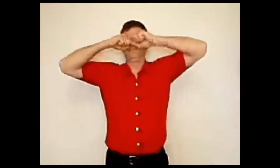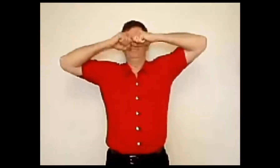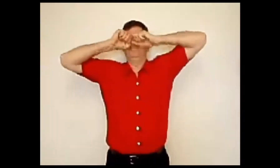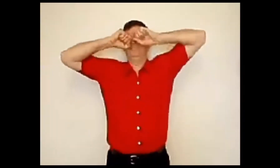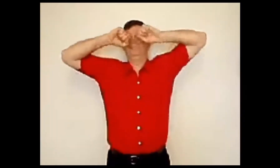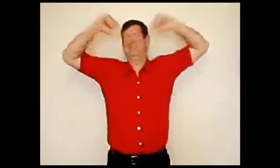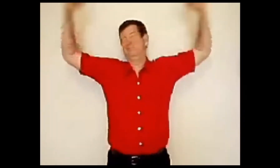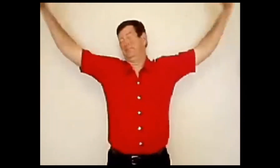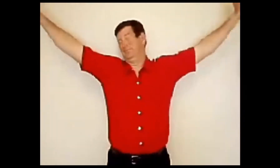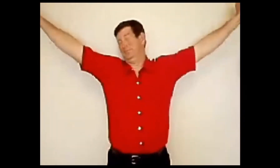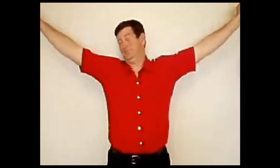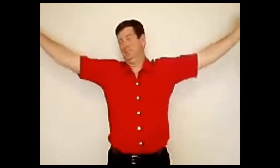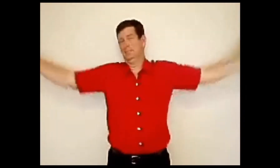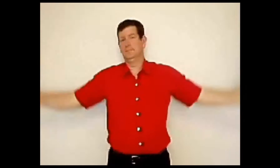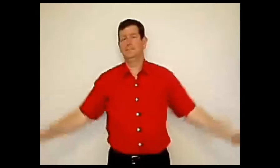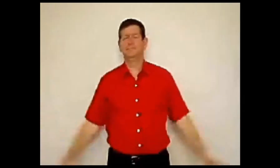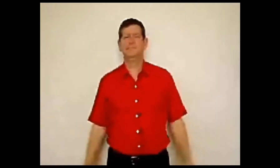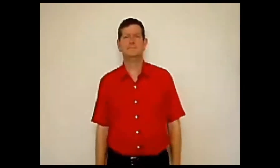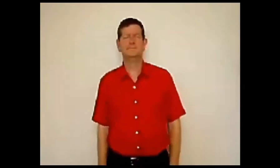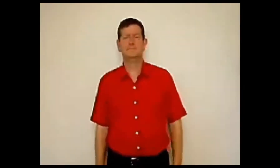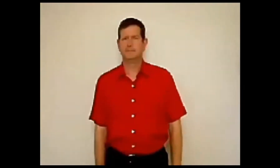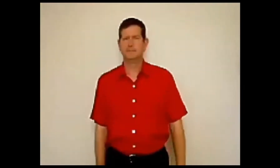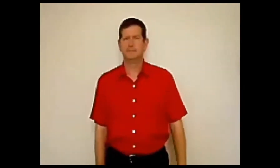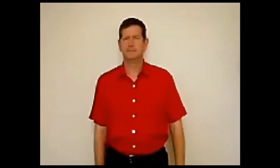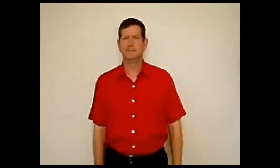Se réveiller.